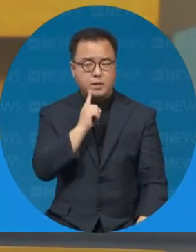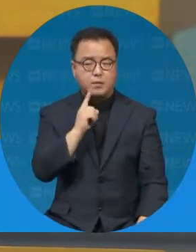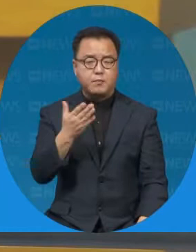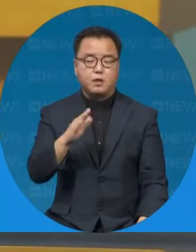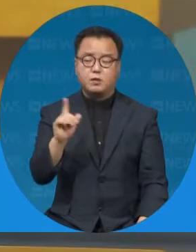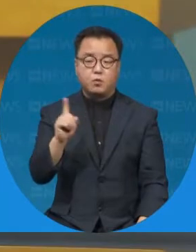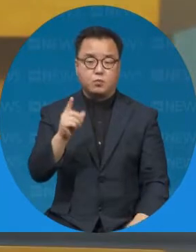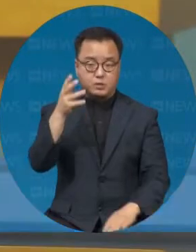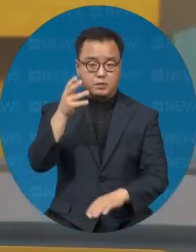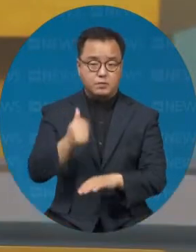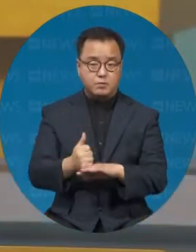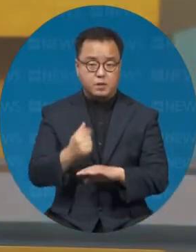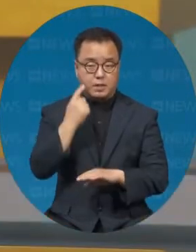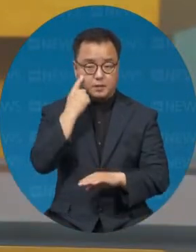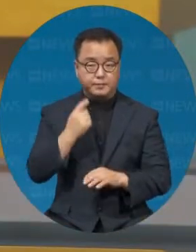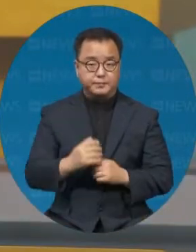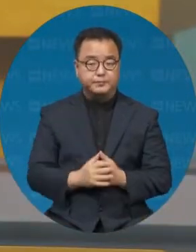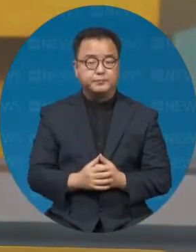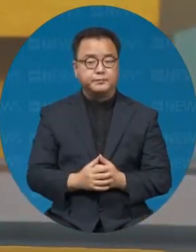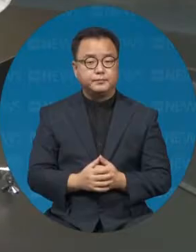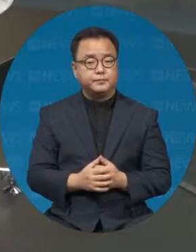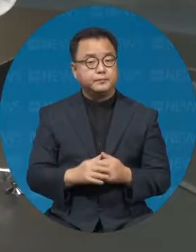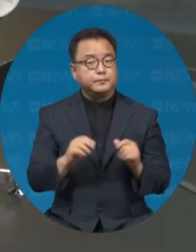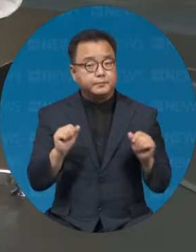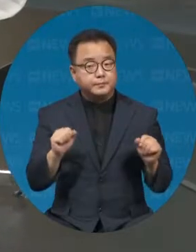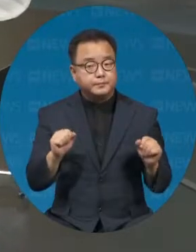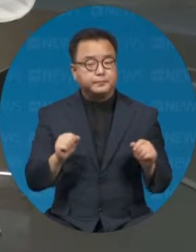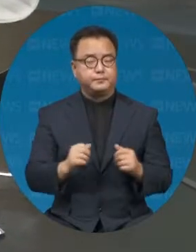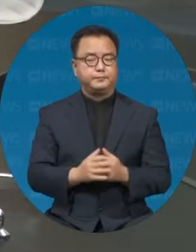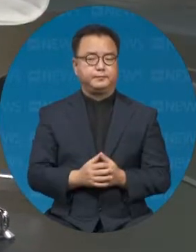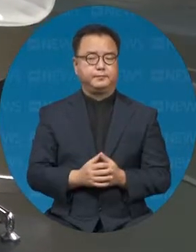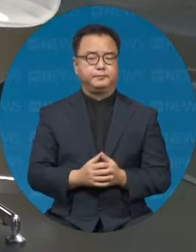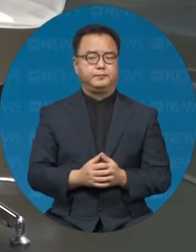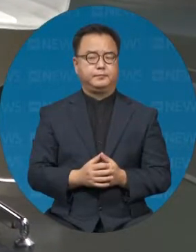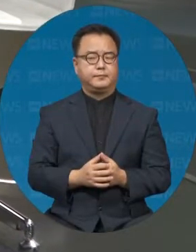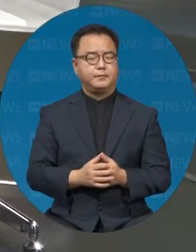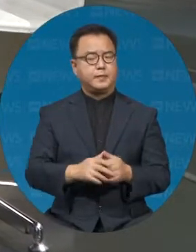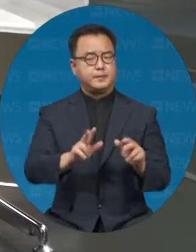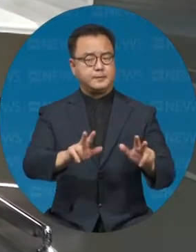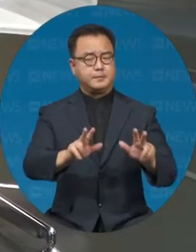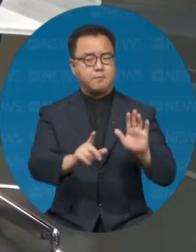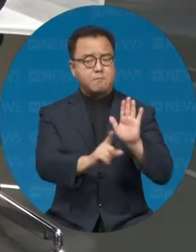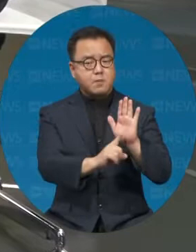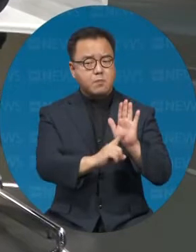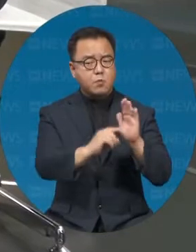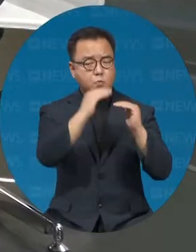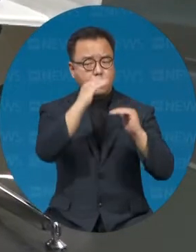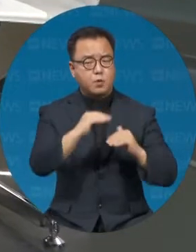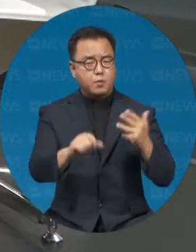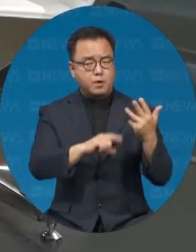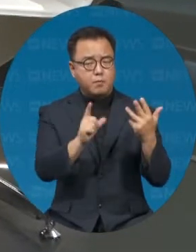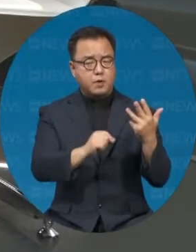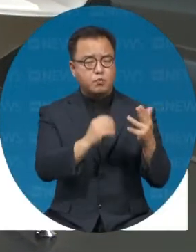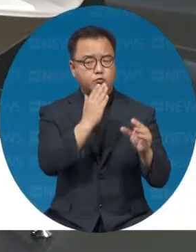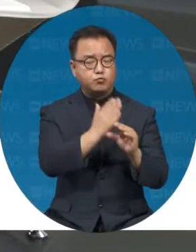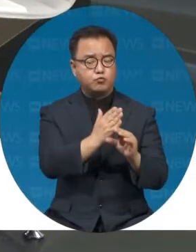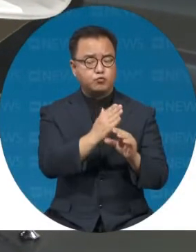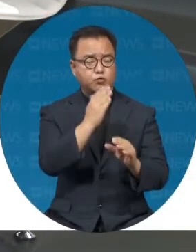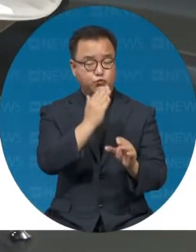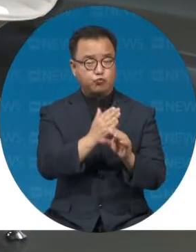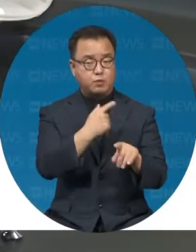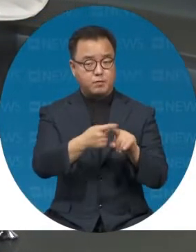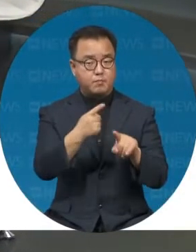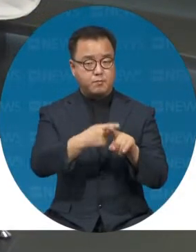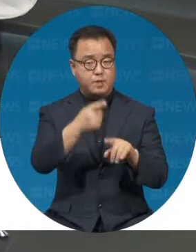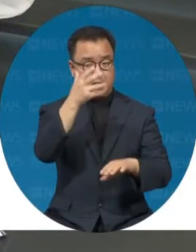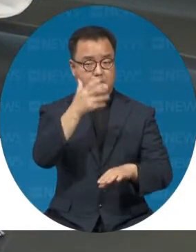최현지 자와 자사의 나눠보겠습니다 최유기 자 웃어 오시죠 하세요 4 자 지금 발표를 보면 8월 중순에 발표된 이 중간 발표